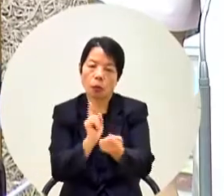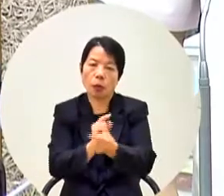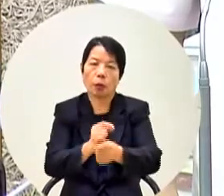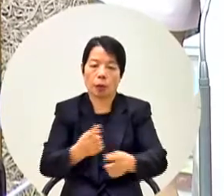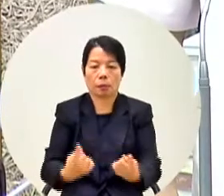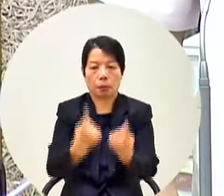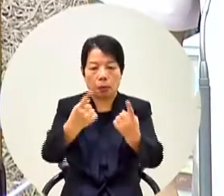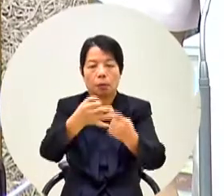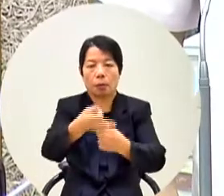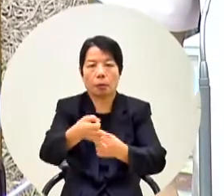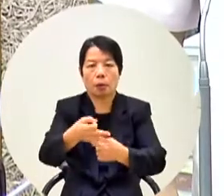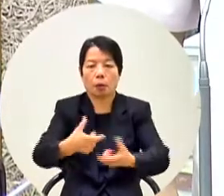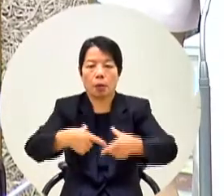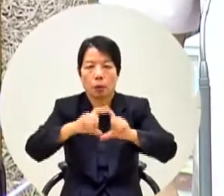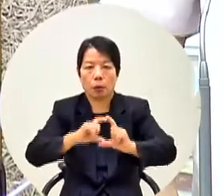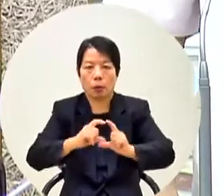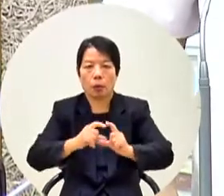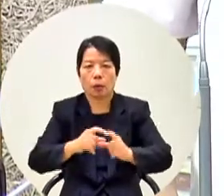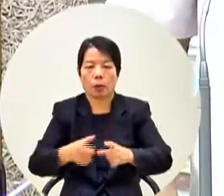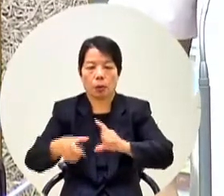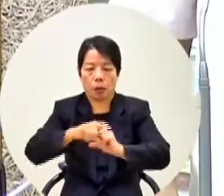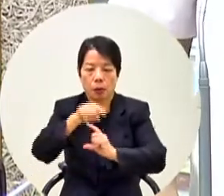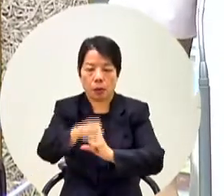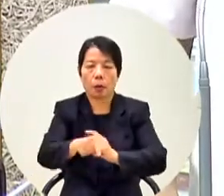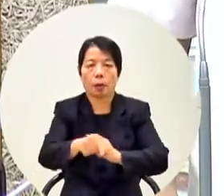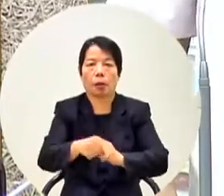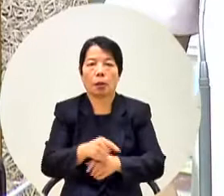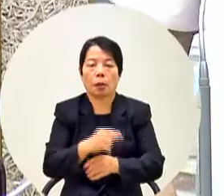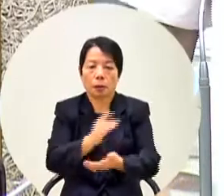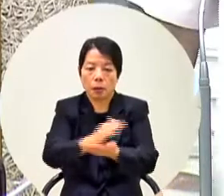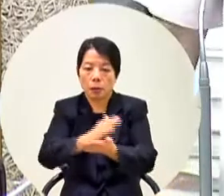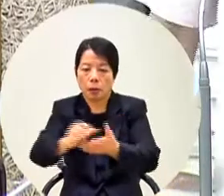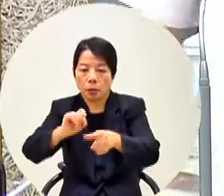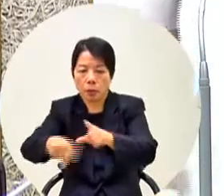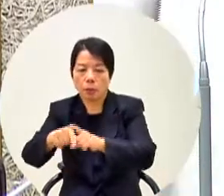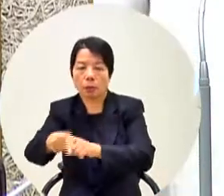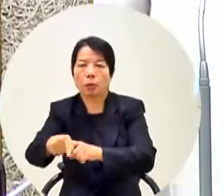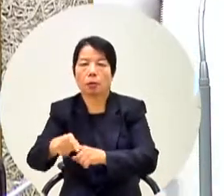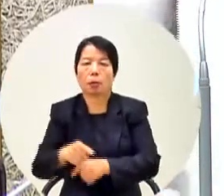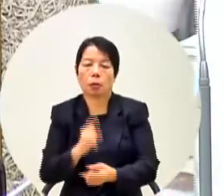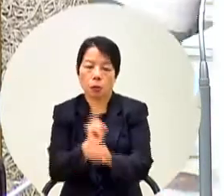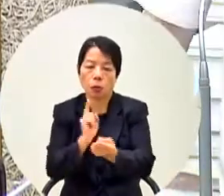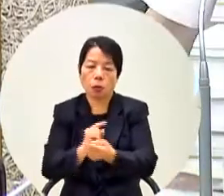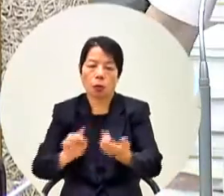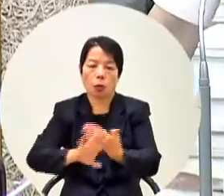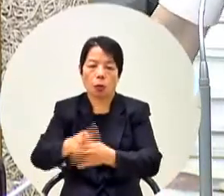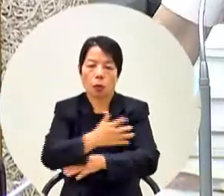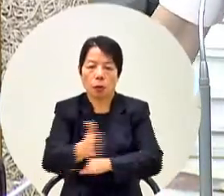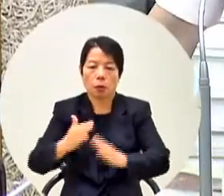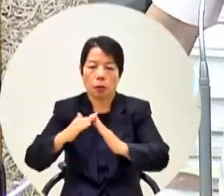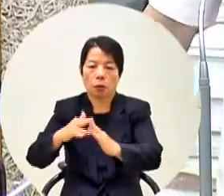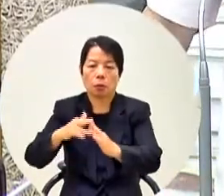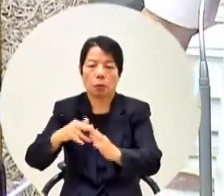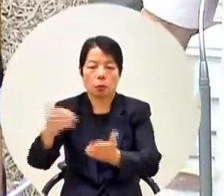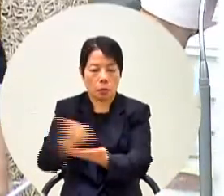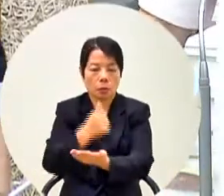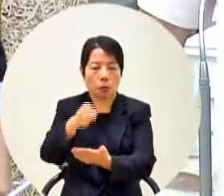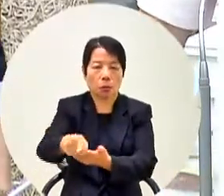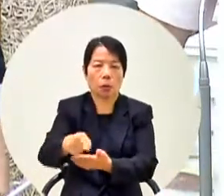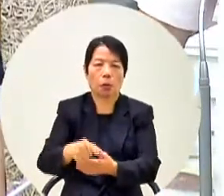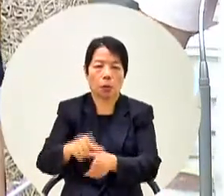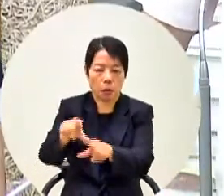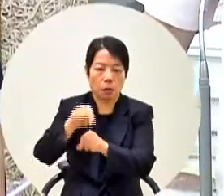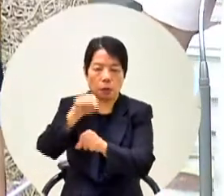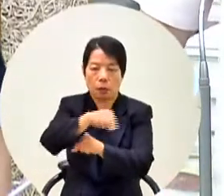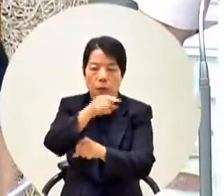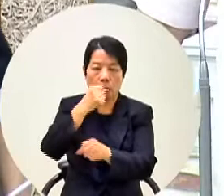到回馈到我们本市的清除业者身上。那对于外县市进来的垃圾，我们必须要依照他们的规定去